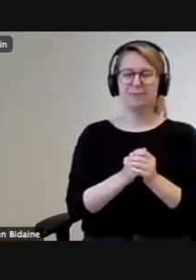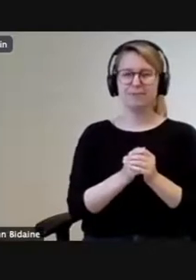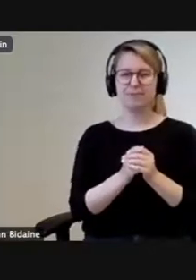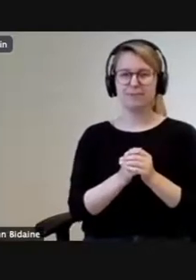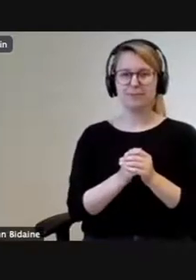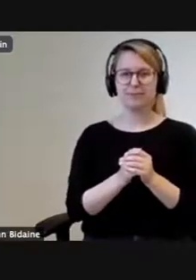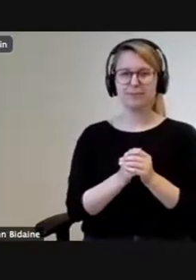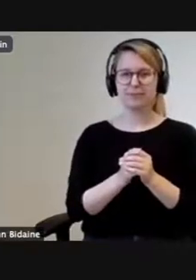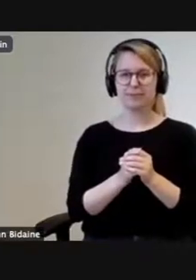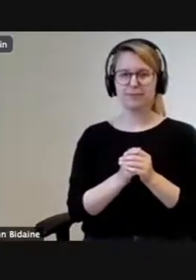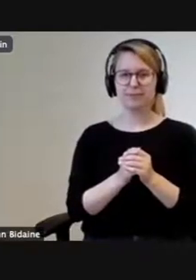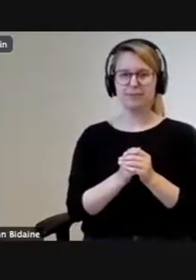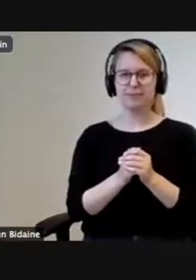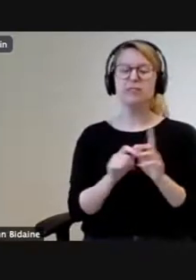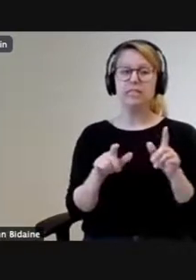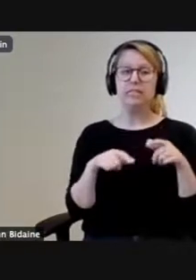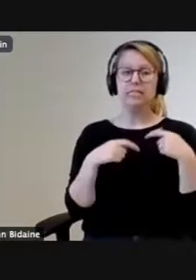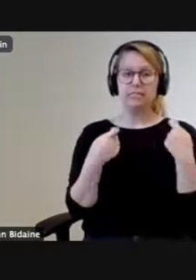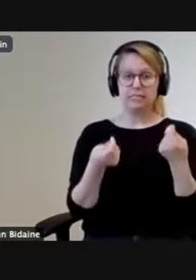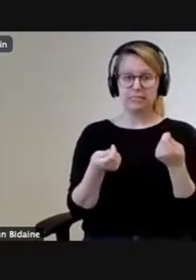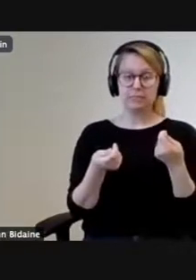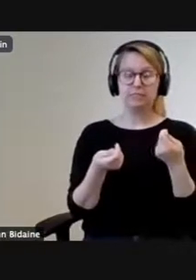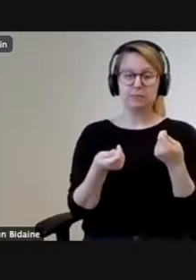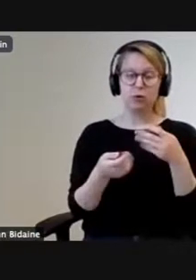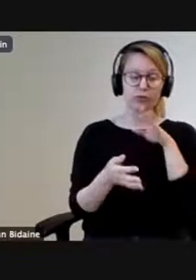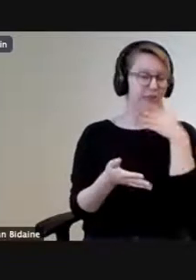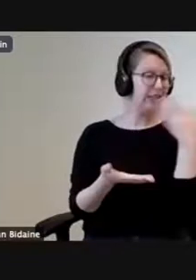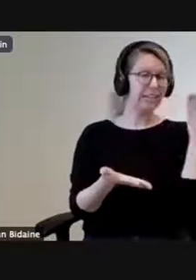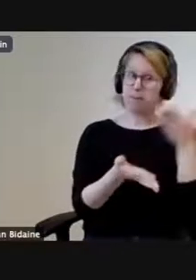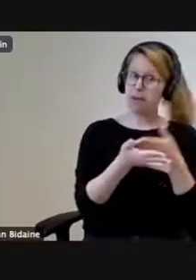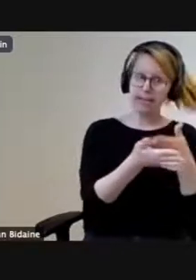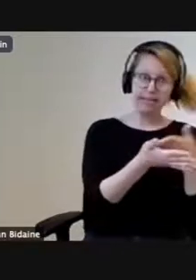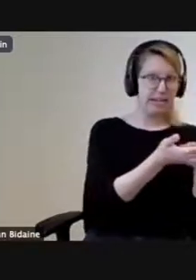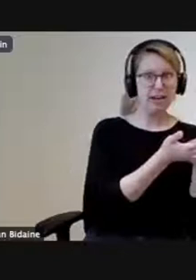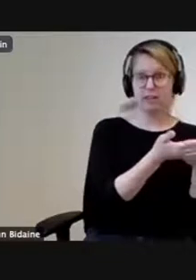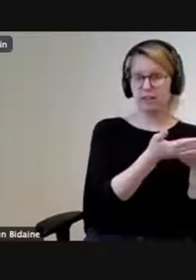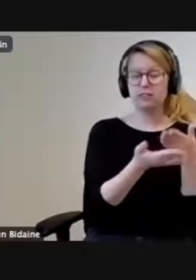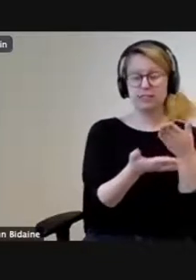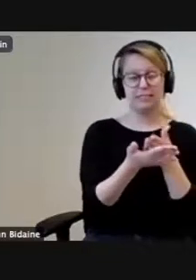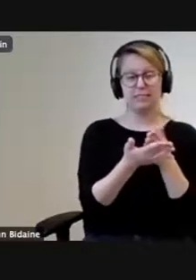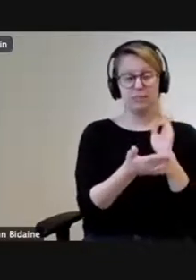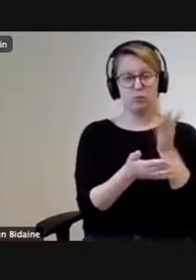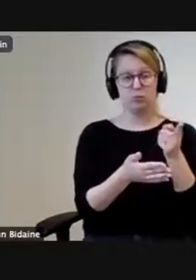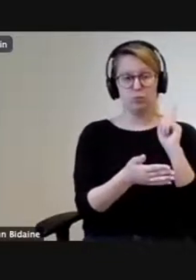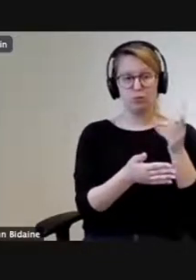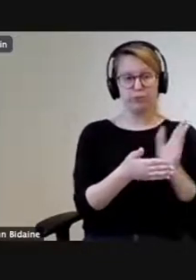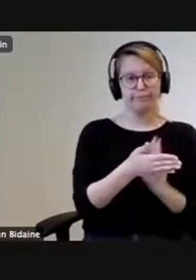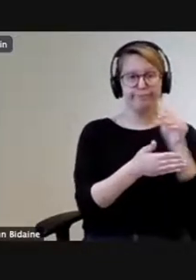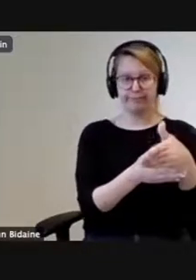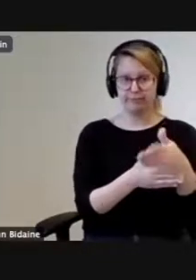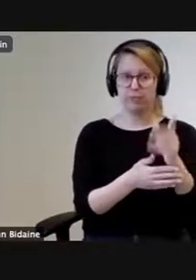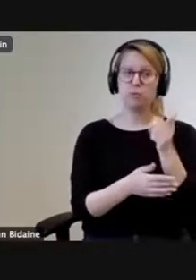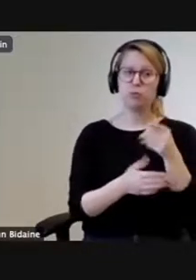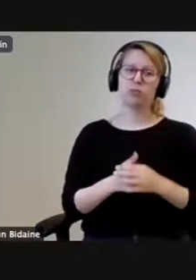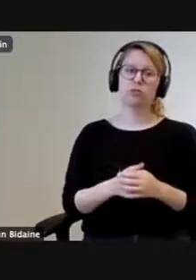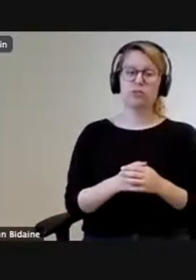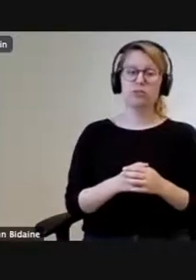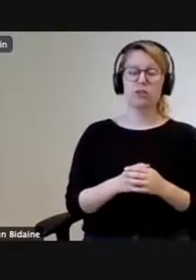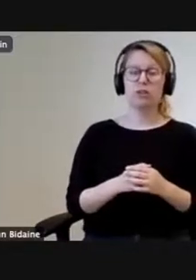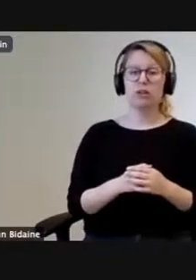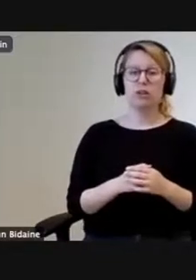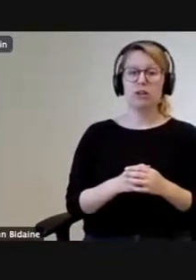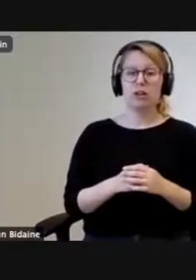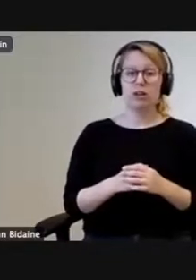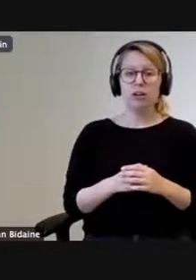de handicap. Et en effet, on essaie notamment de prendre en compte la diversité des handicaps, mais aussi